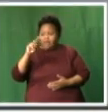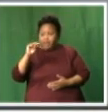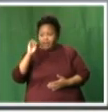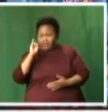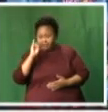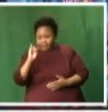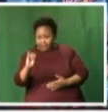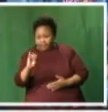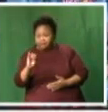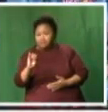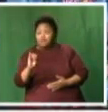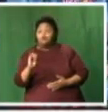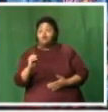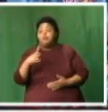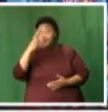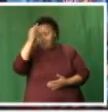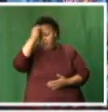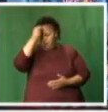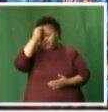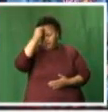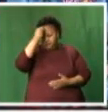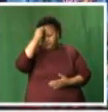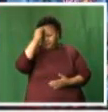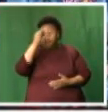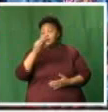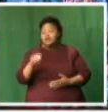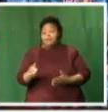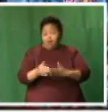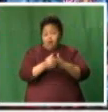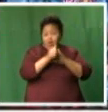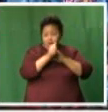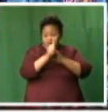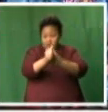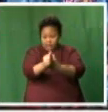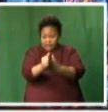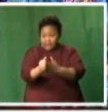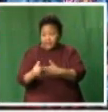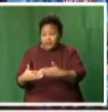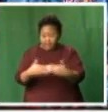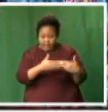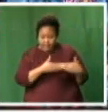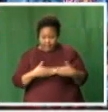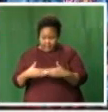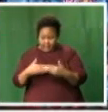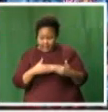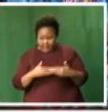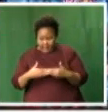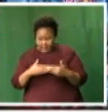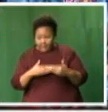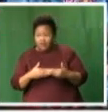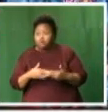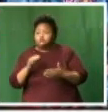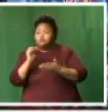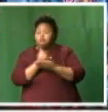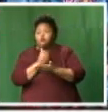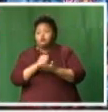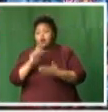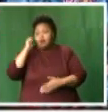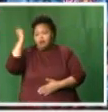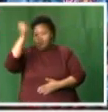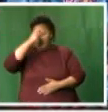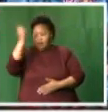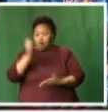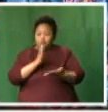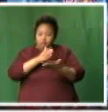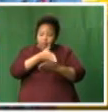iziyofika kule border yaseMozambique lengena eMalawi. Ngaba nje kubonga bo high commission ba